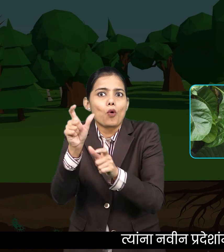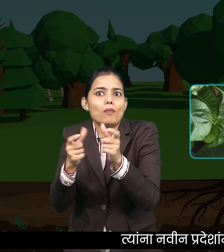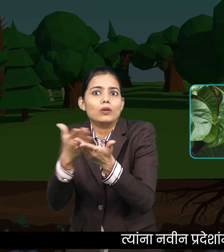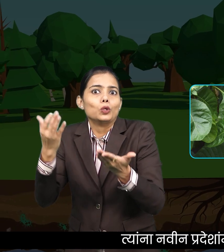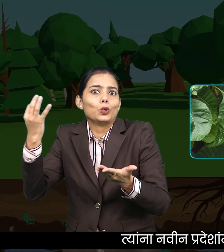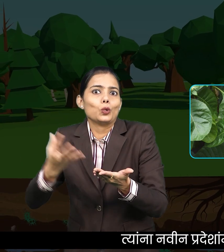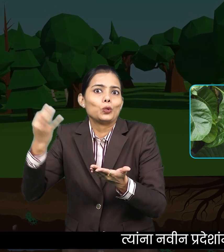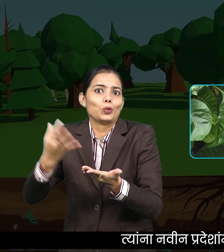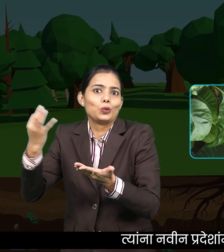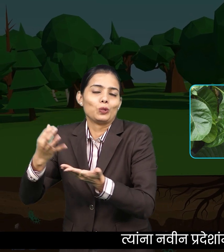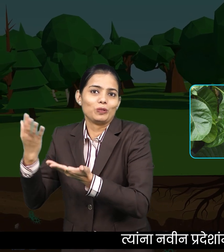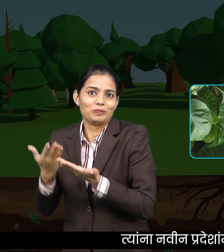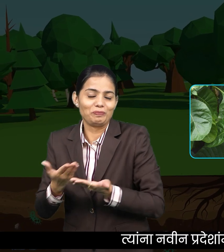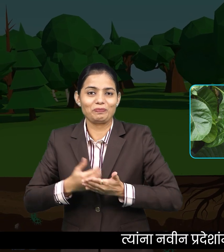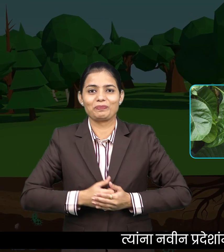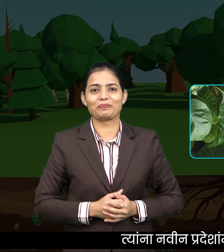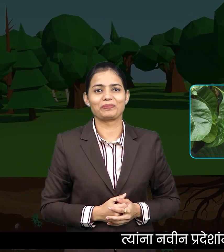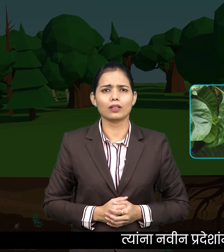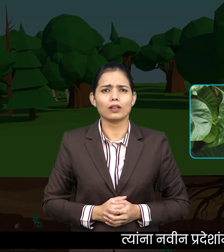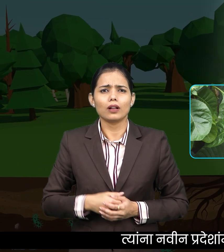यशस्वीरित्या आणले आहे.